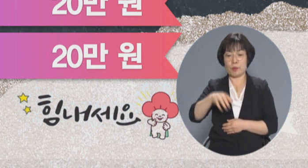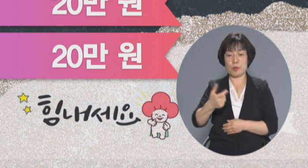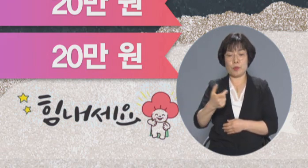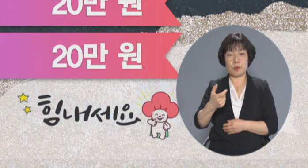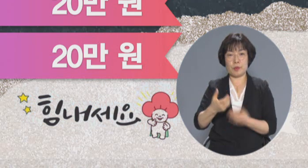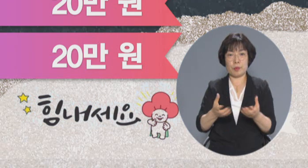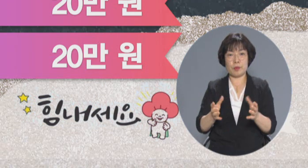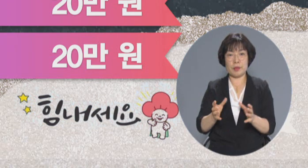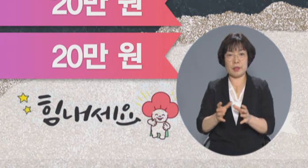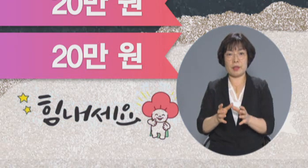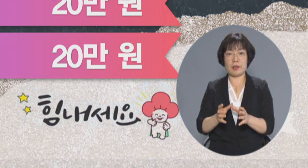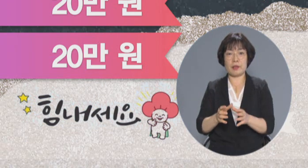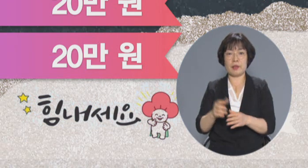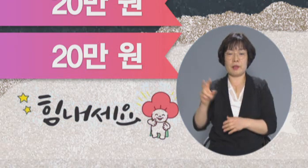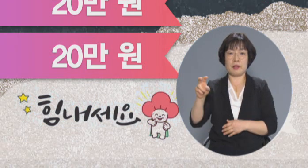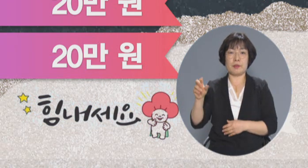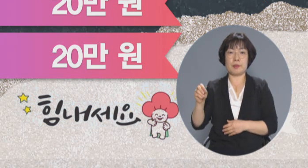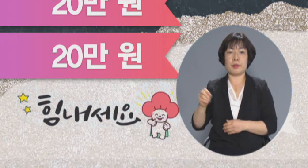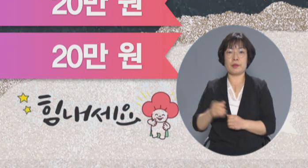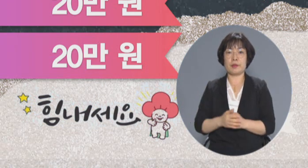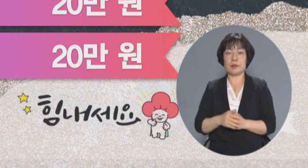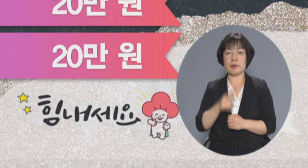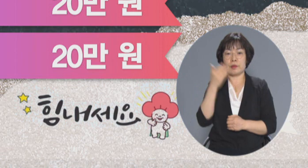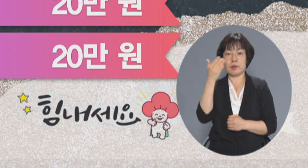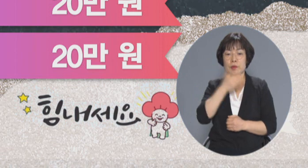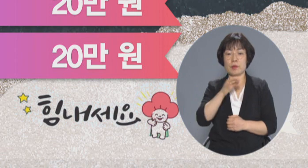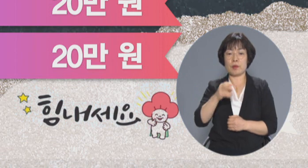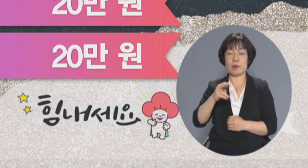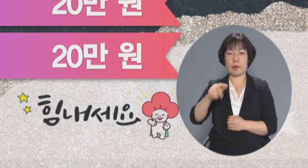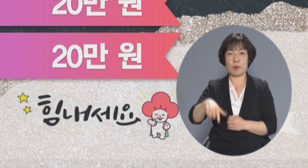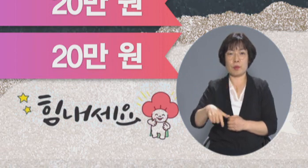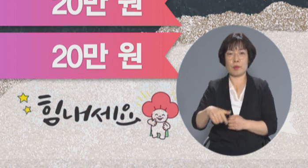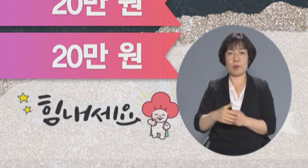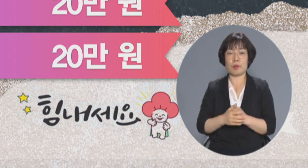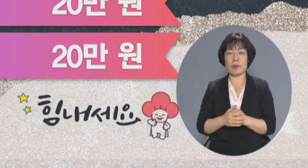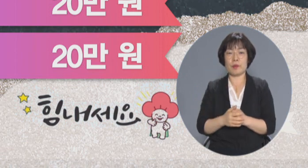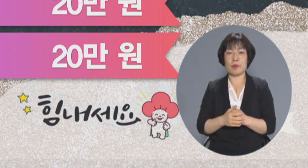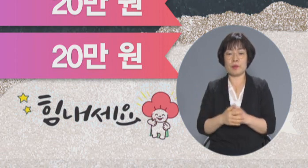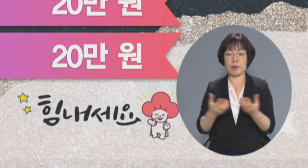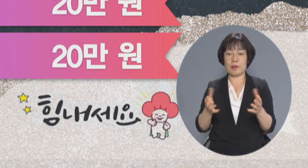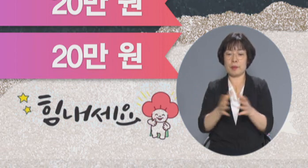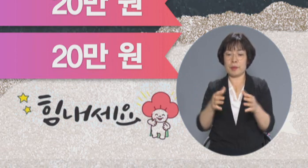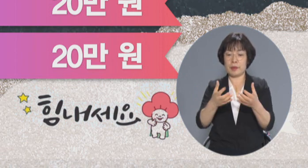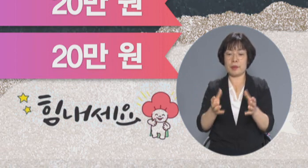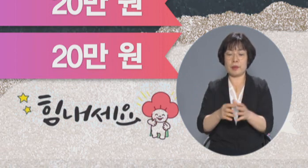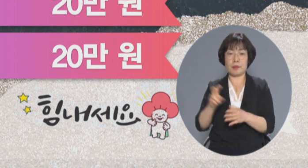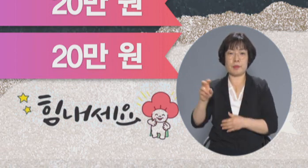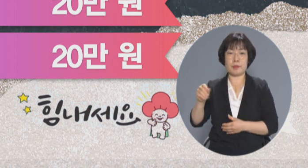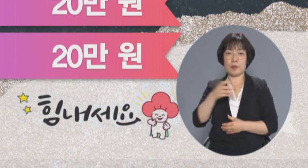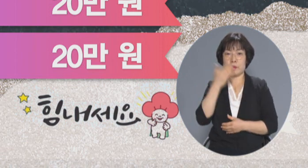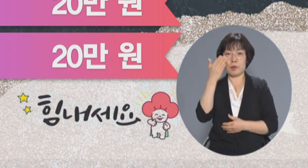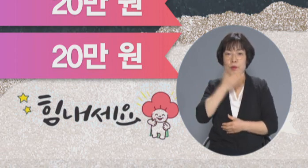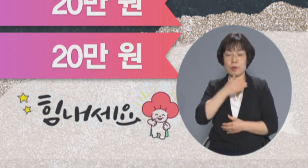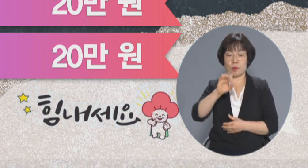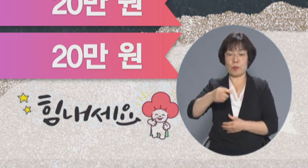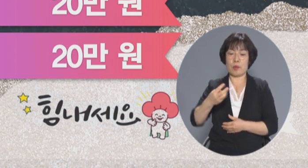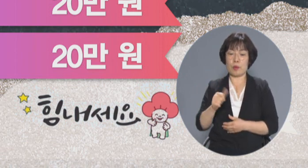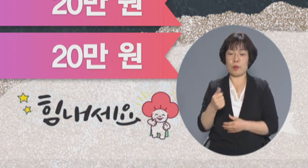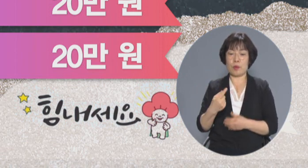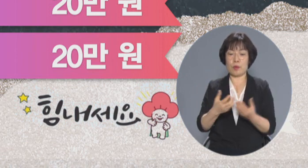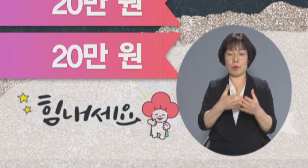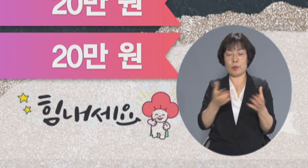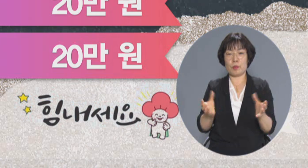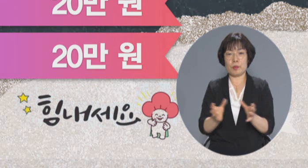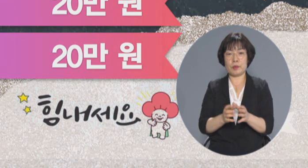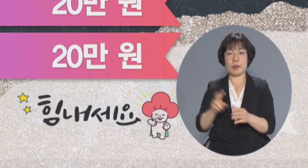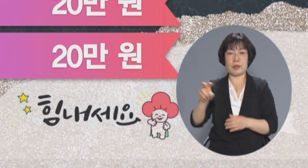60통장 이영미외 주민 일동 20만 원, 여수시 여서동 경남 2단지 아파트 주민 일동 20만 원, 여수시 월호동 통장협의회